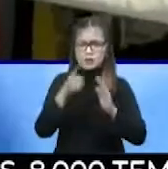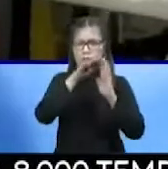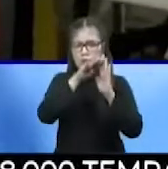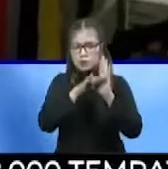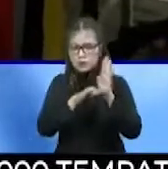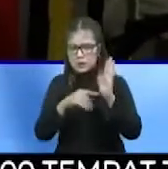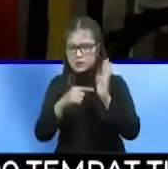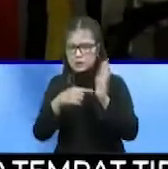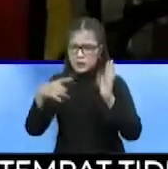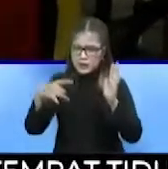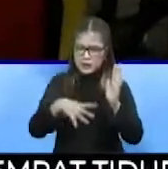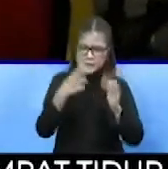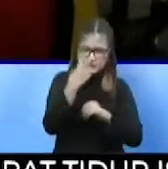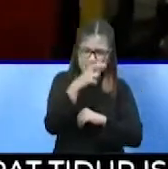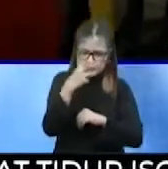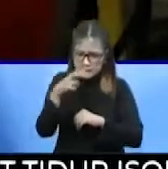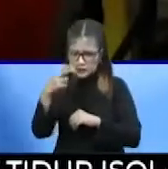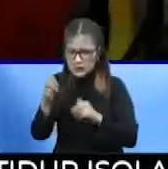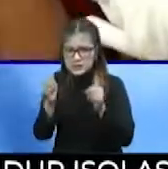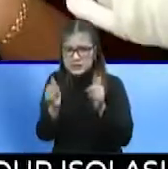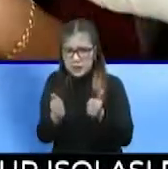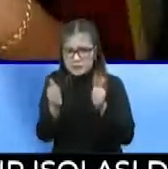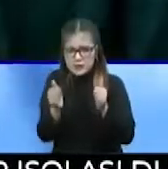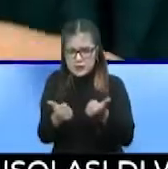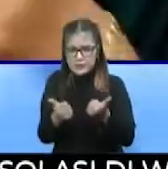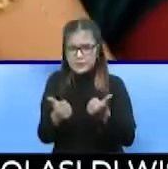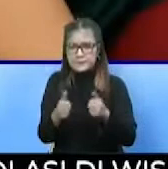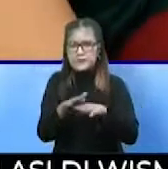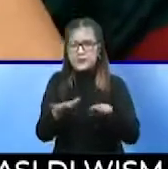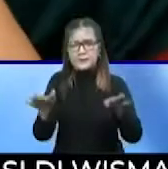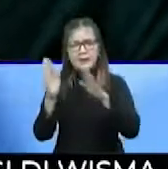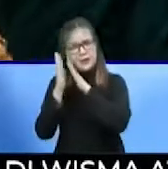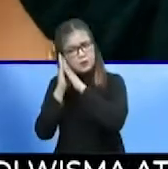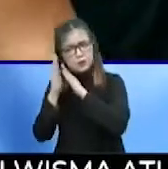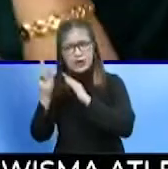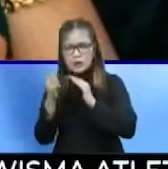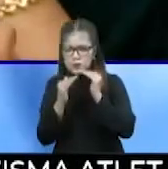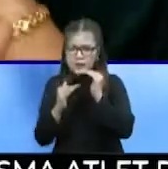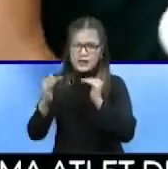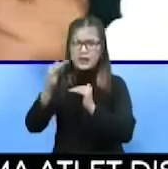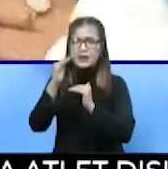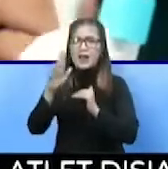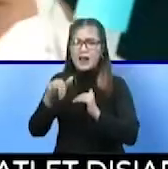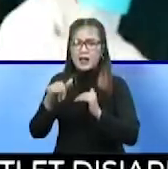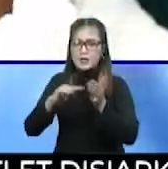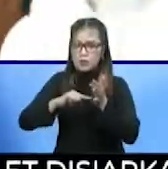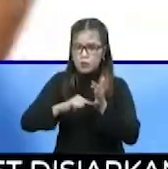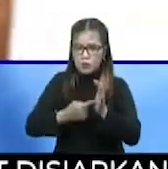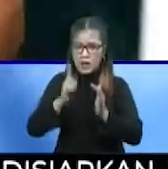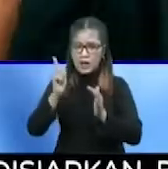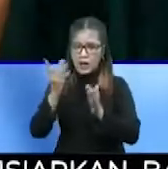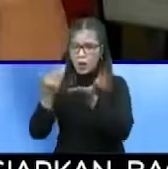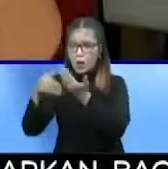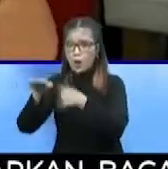dan bersiap-siap untuk meningkatkan kapasitas tempat tidur dan juga mulai memobilisasi para